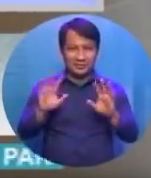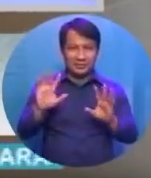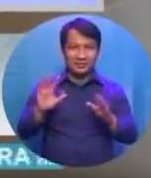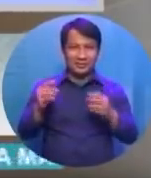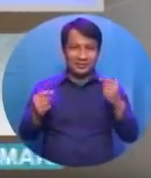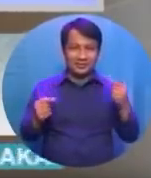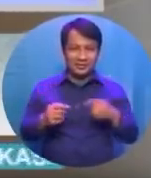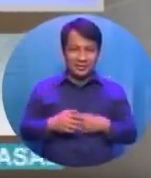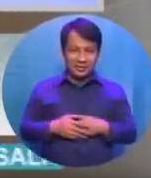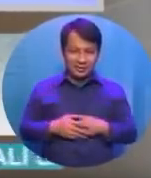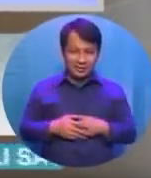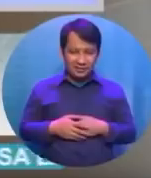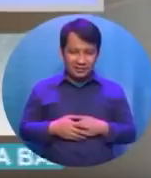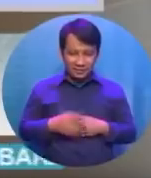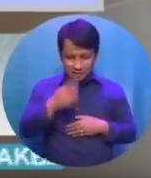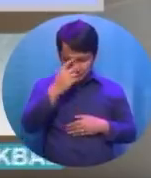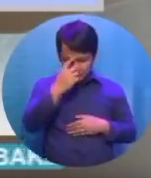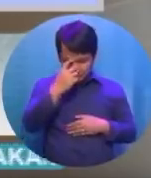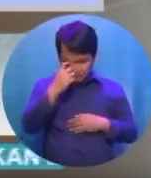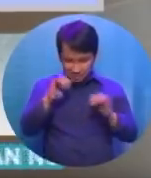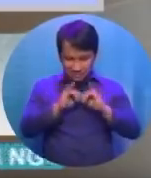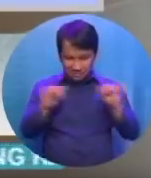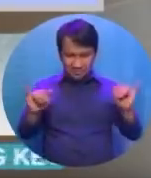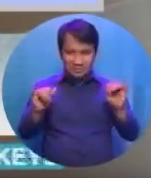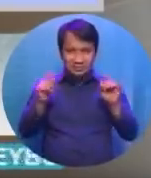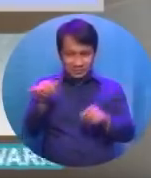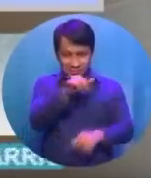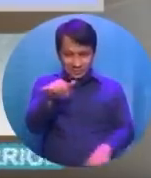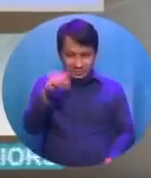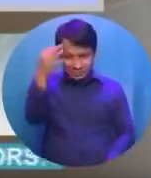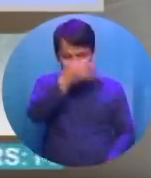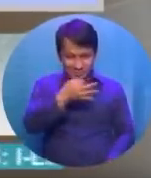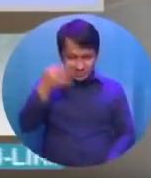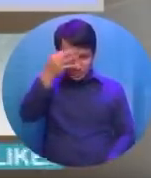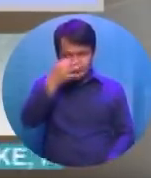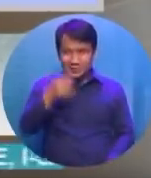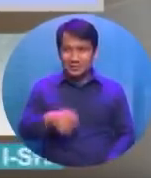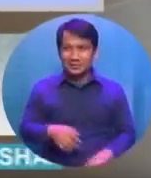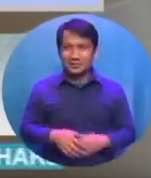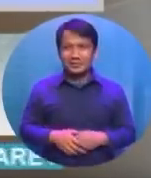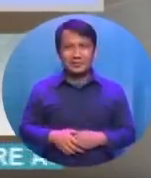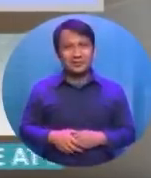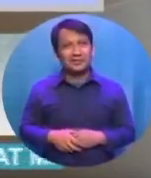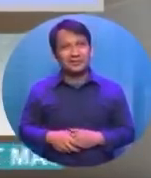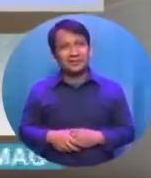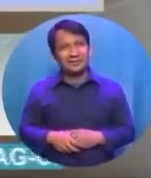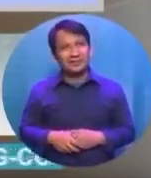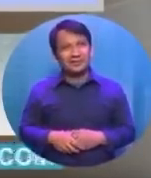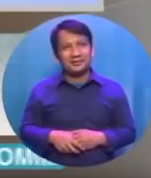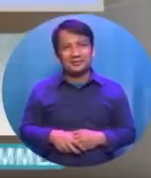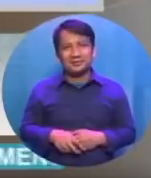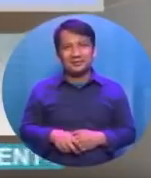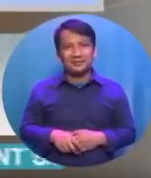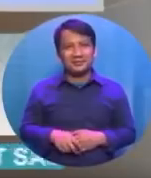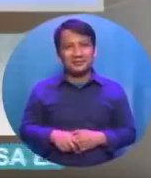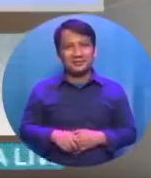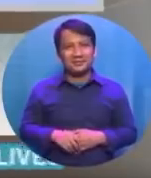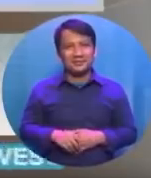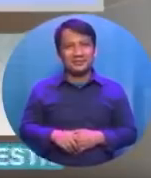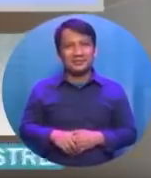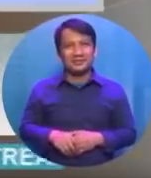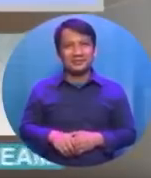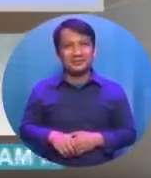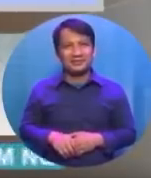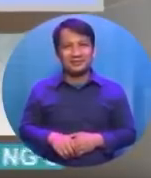na muna. Ito, may mga netizen ang sabi, parang pinagbiyak daw kayo ng bayabas. Bayabas ba? Tama? Ah, bunga ng bayabas.